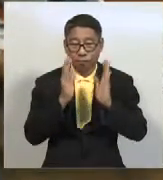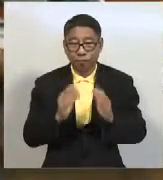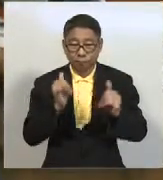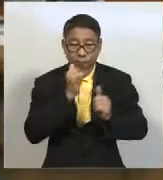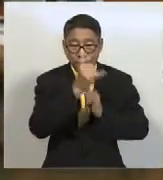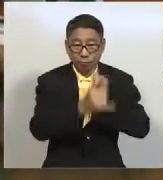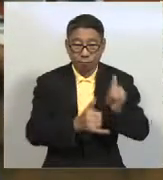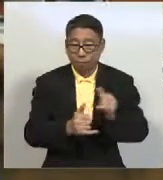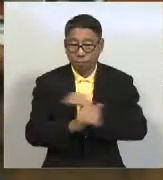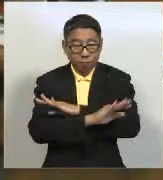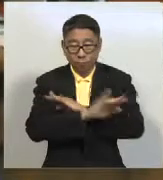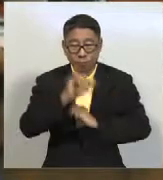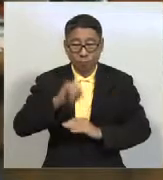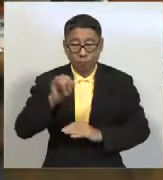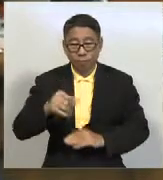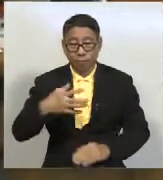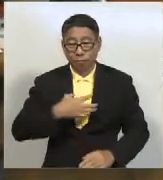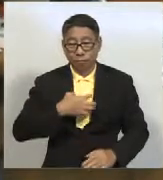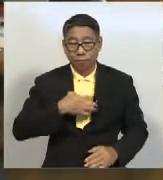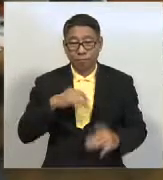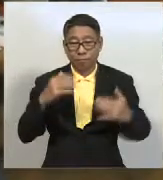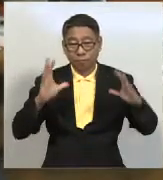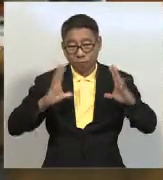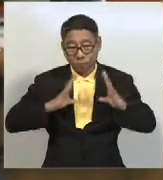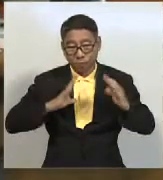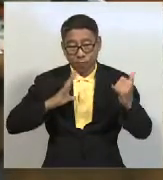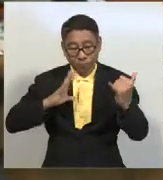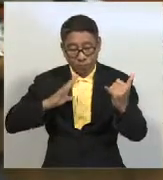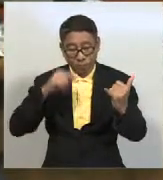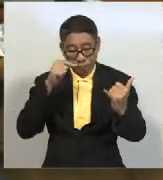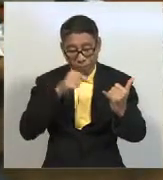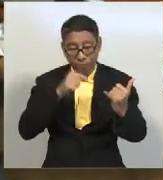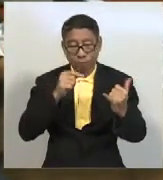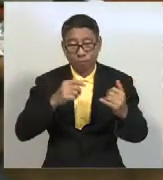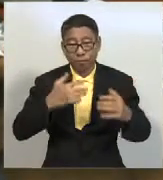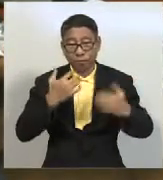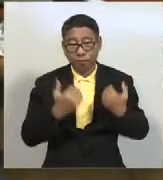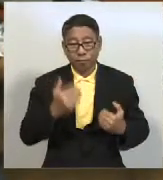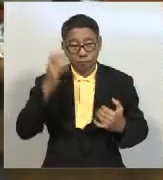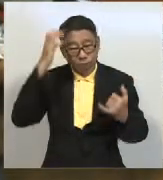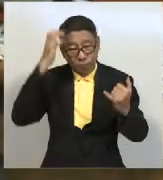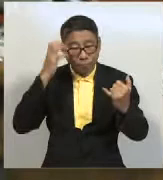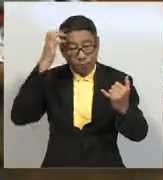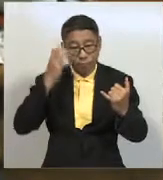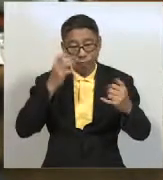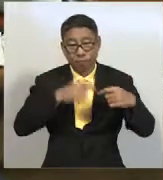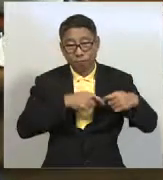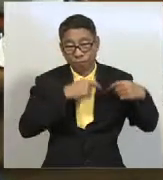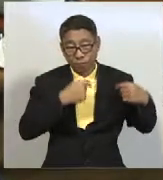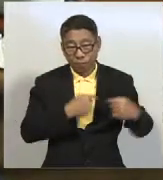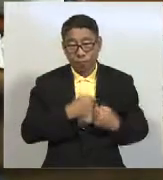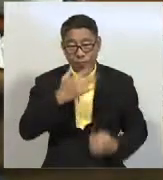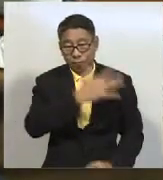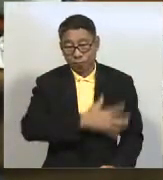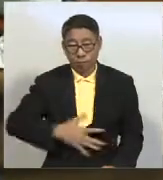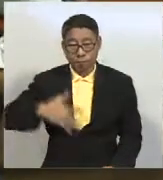ยมโดยไม่จำเป็นเพราะว่าต้องการให้ท่านได้พักผ่อนนะเพื่อไม่งั้นจะเป็นการรบกวนทางด้านจิตใจแล้วก็ทางด้านร่างกาย